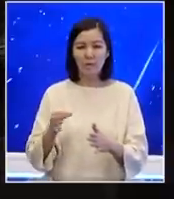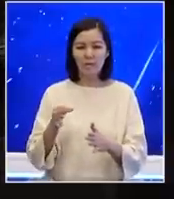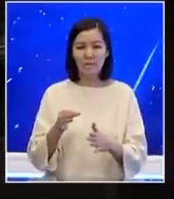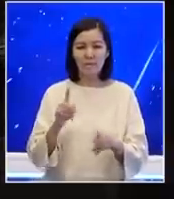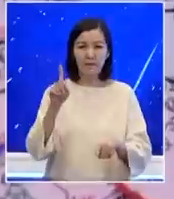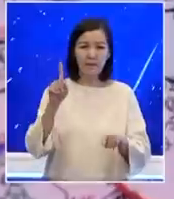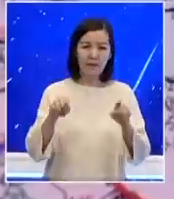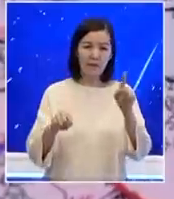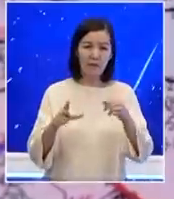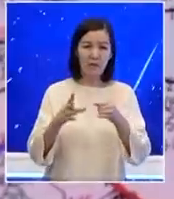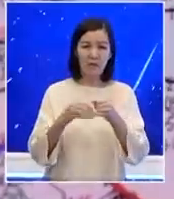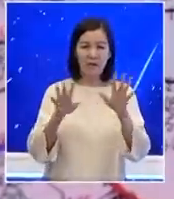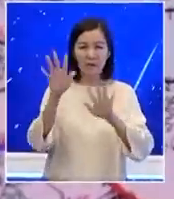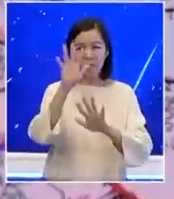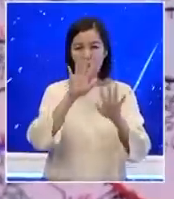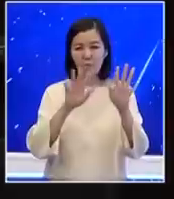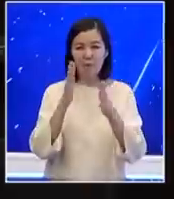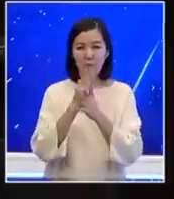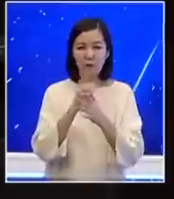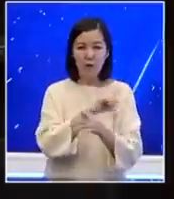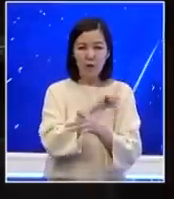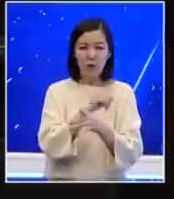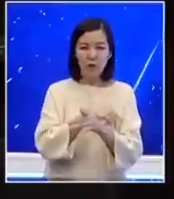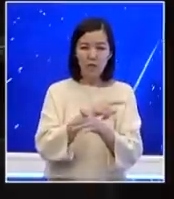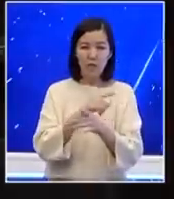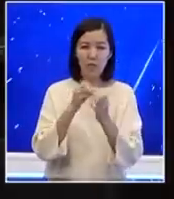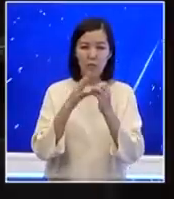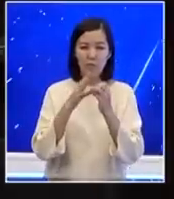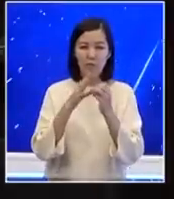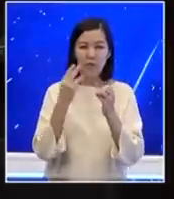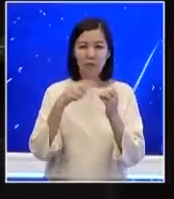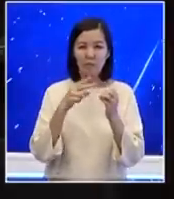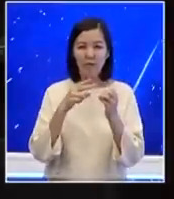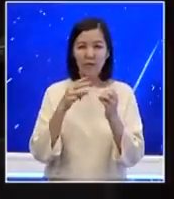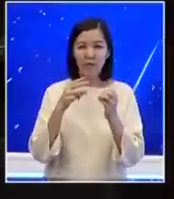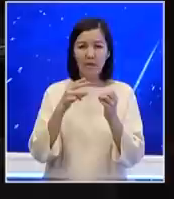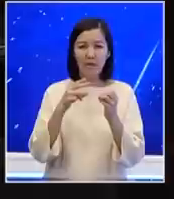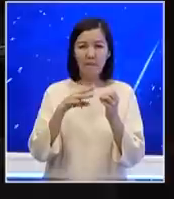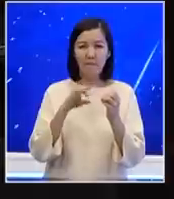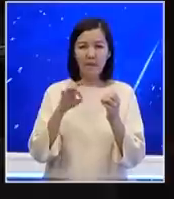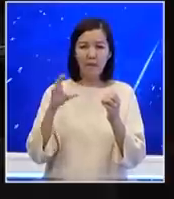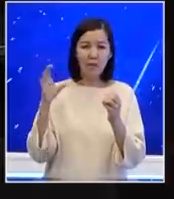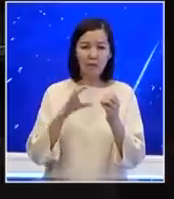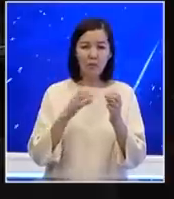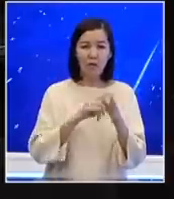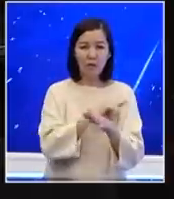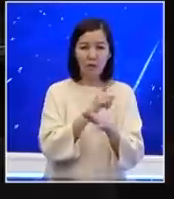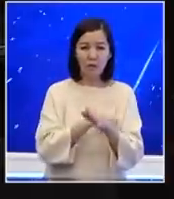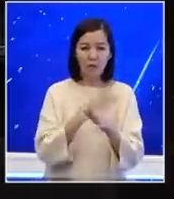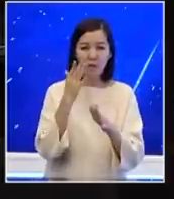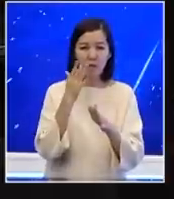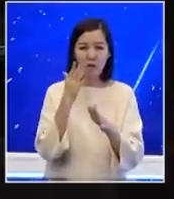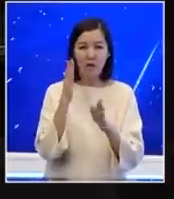Облысымыздың кей жерлерінде тұман байқалады. Желдің күші кей жерлерде 15-20 метр секундқа дейін күшейеді. Ауа температурасы түнде